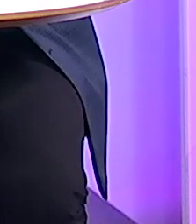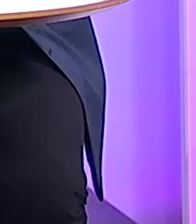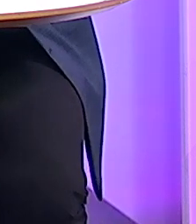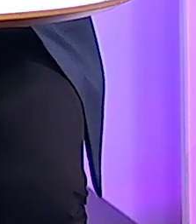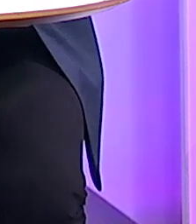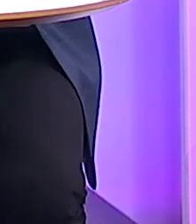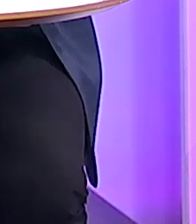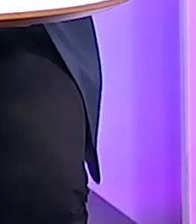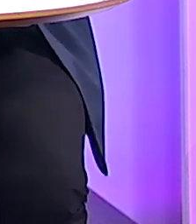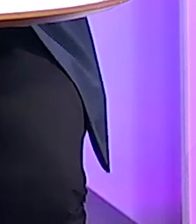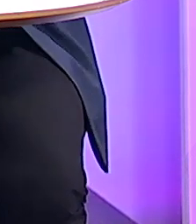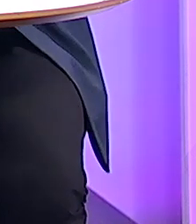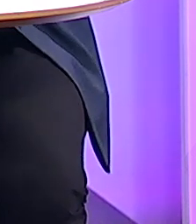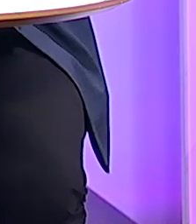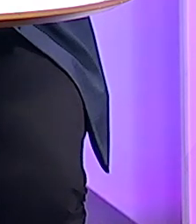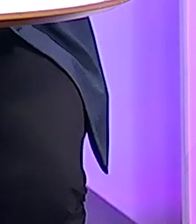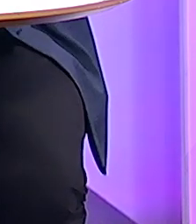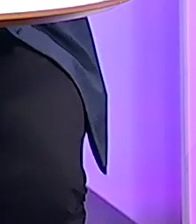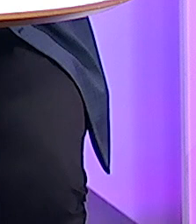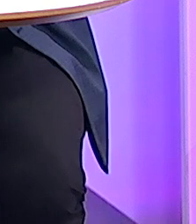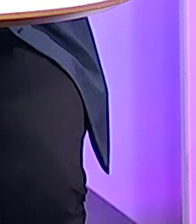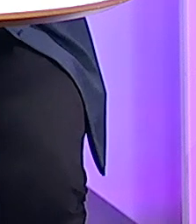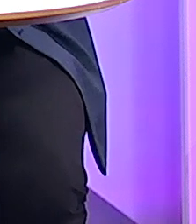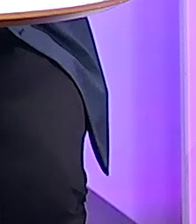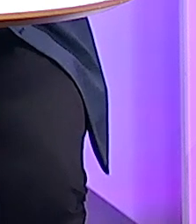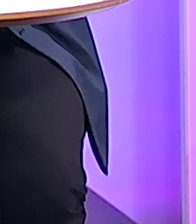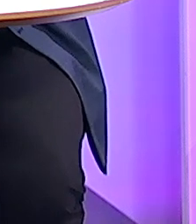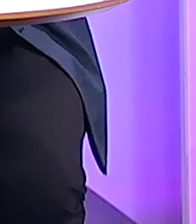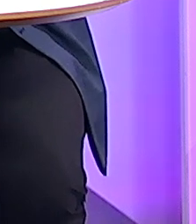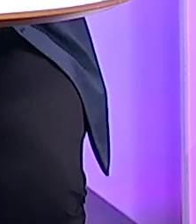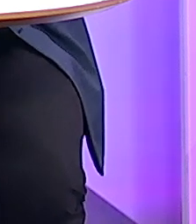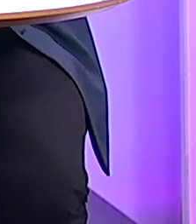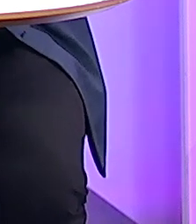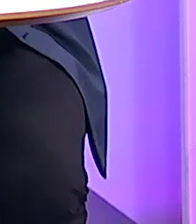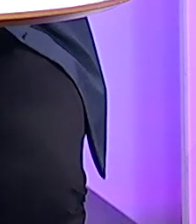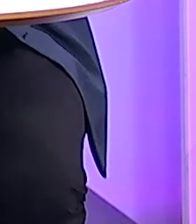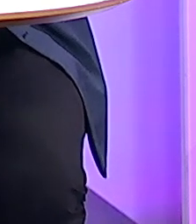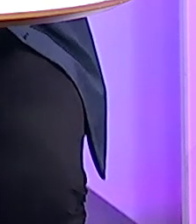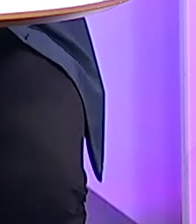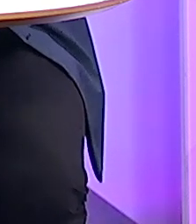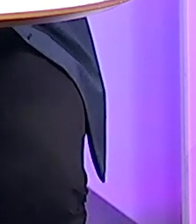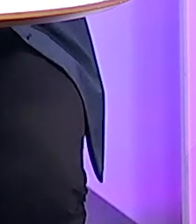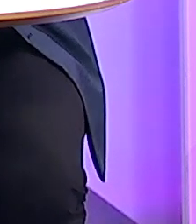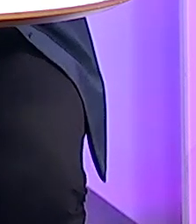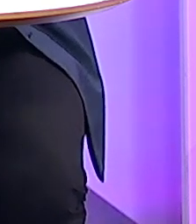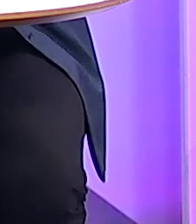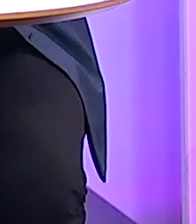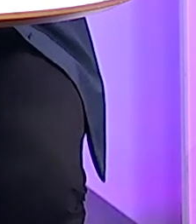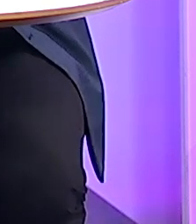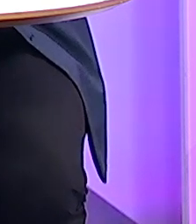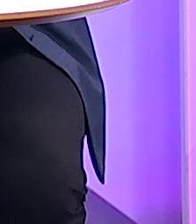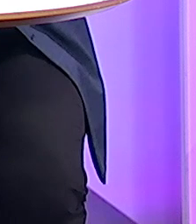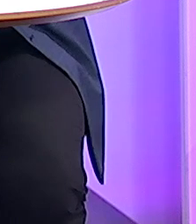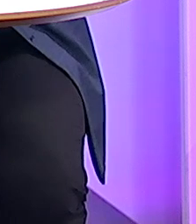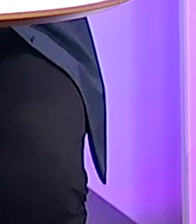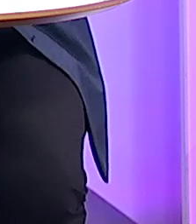berkenaan. Jadi, sebagai rakyat Malaysia, kita perlu sokong semua kerjasama ini bagi memastikan bahasa Inggeris turut